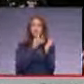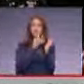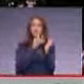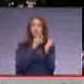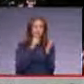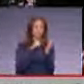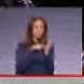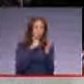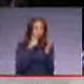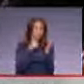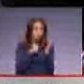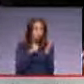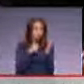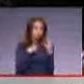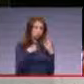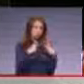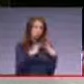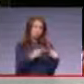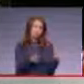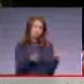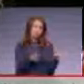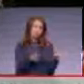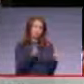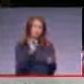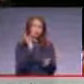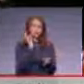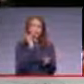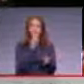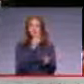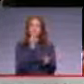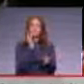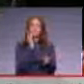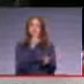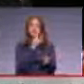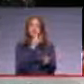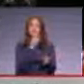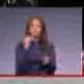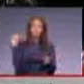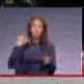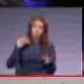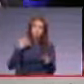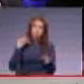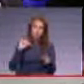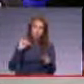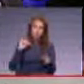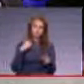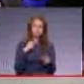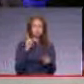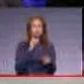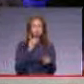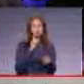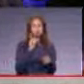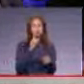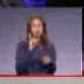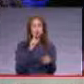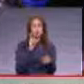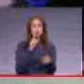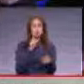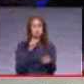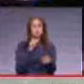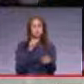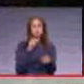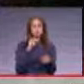وافوق مع نفسي وبعدين ارجع تاني، ده من وانا عيله صغيره. بس انت مقيمه اعمالك، يعني انت جواكي اكيد انت